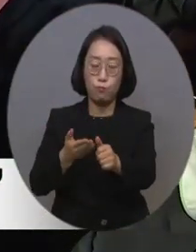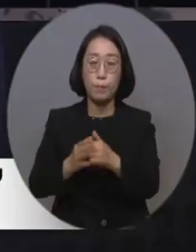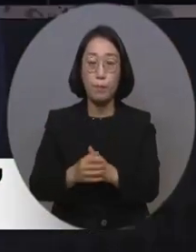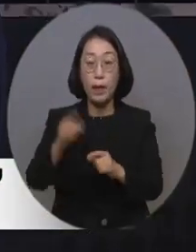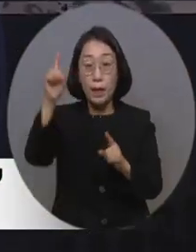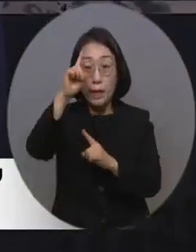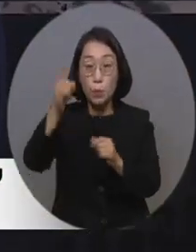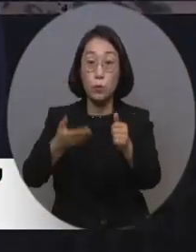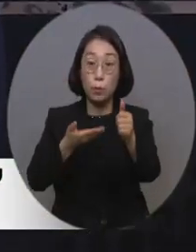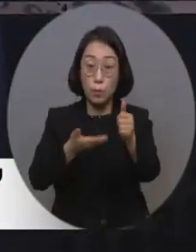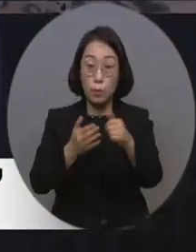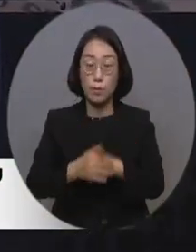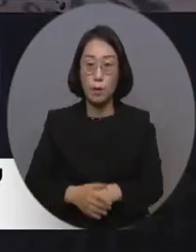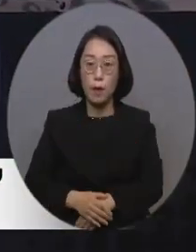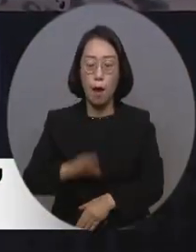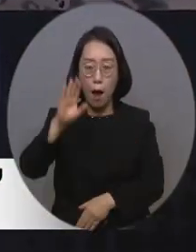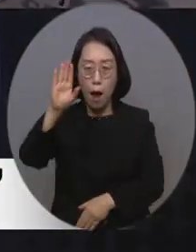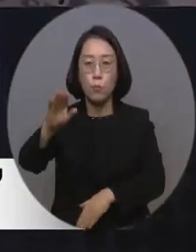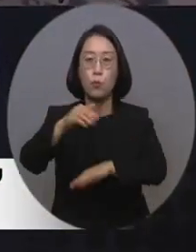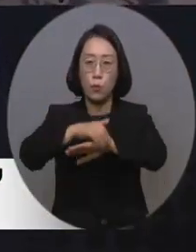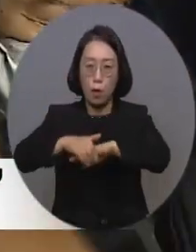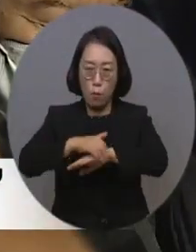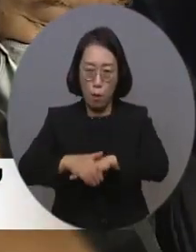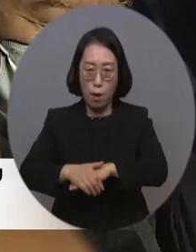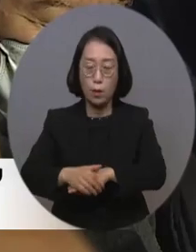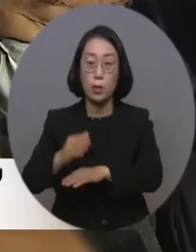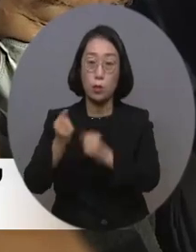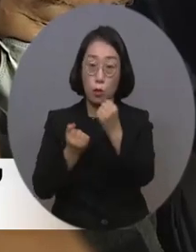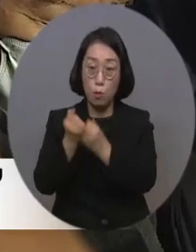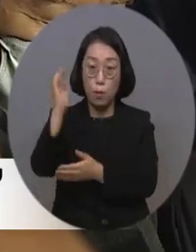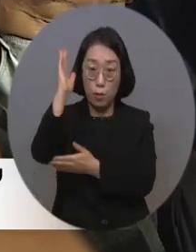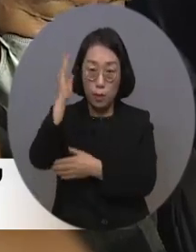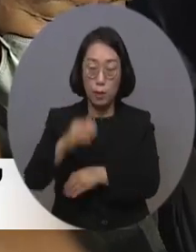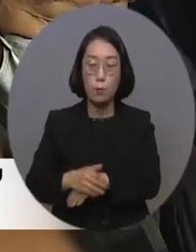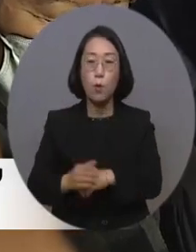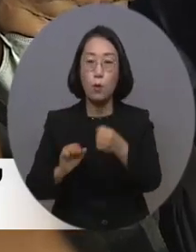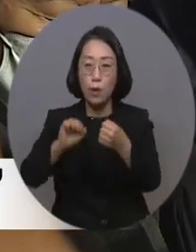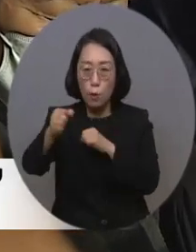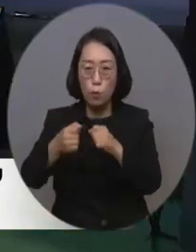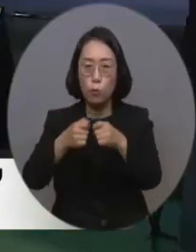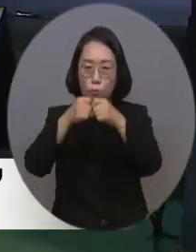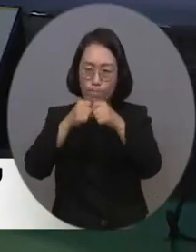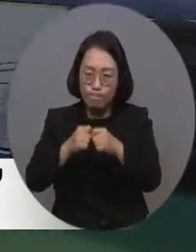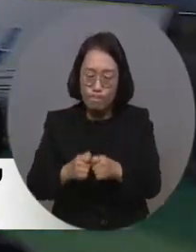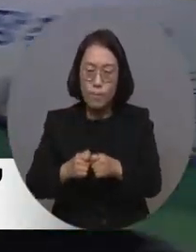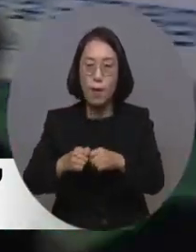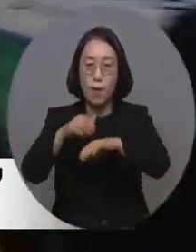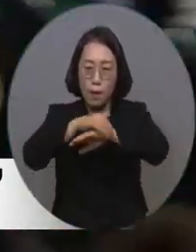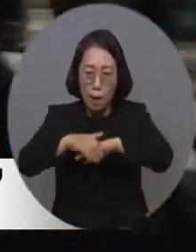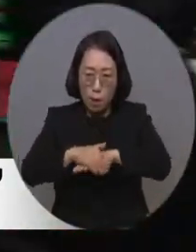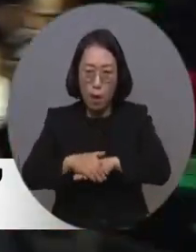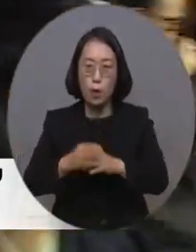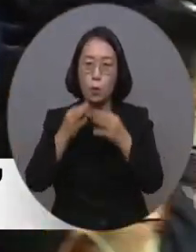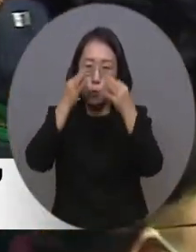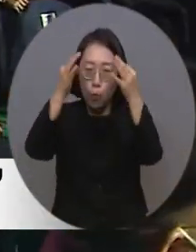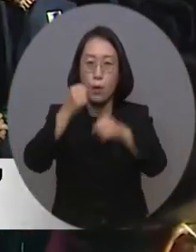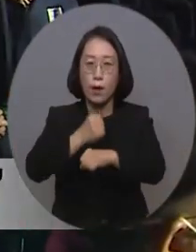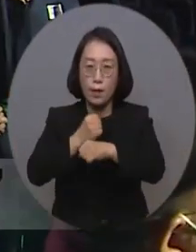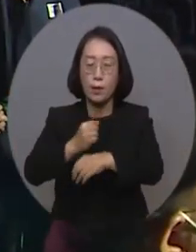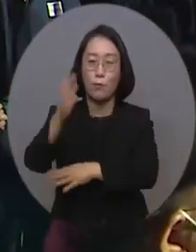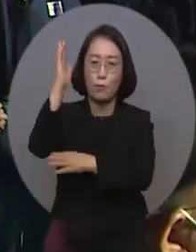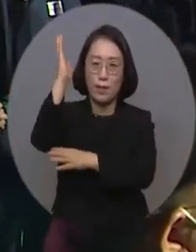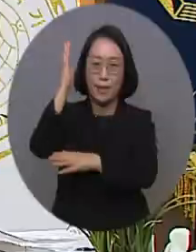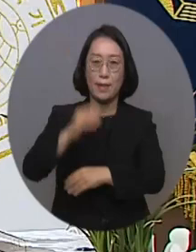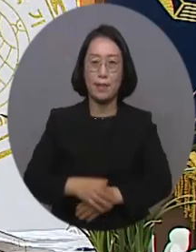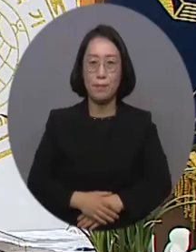국기원장은 국기원의 미래 비전에 대해 설명하며 앞으로 태권도의 내실화를 위해 최선을 다하겠다는 의지를